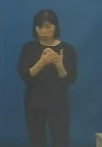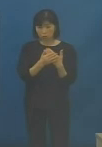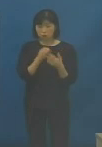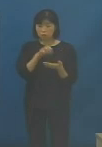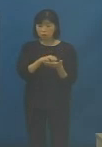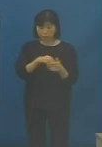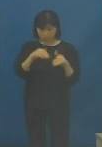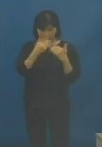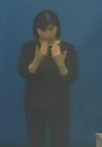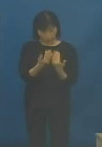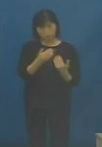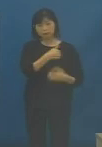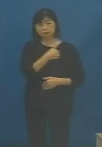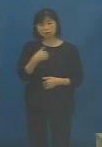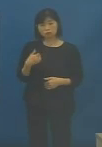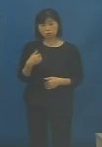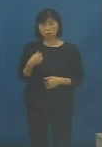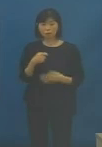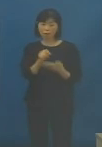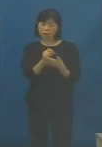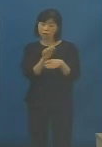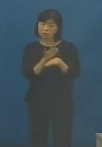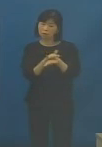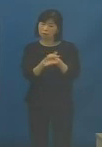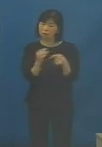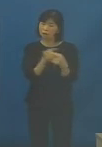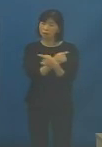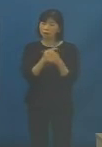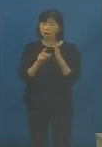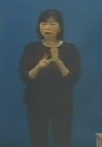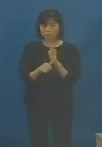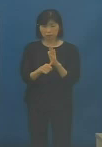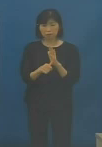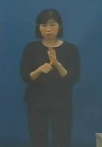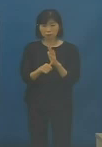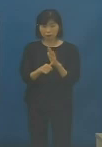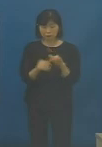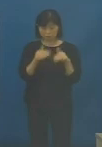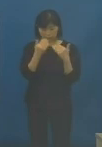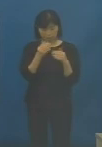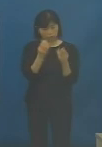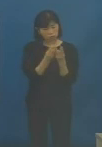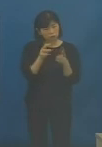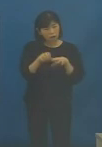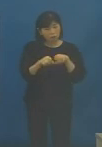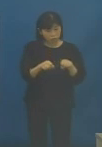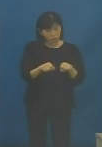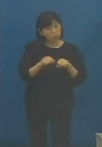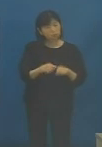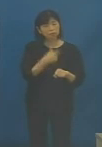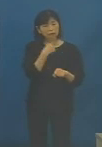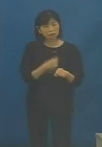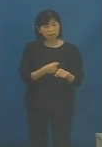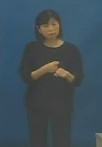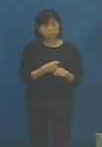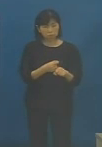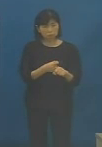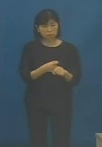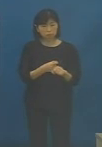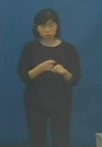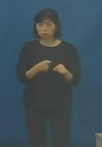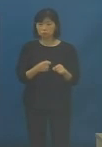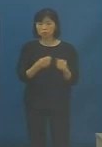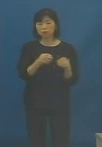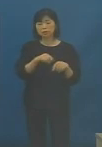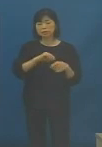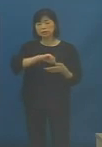方がされていれば、もっとその緩和に手を挙げた自治体が多かったとお感じなのかどうかということを教えてください。 そこはすごく深